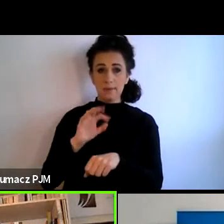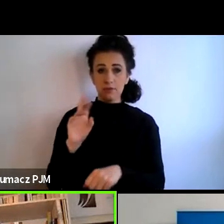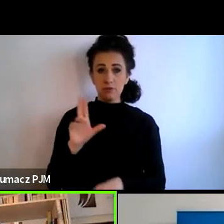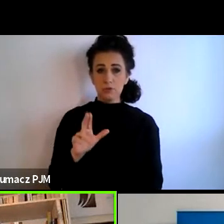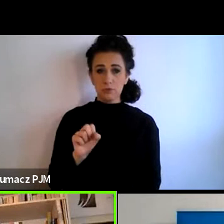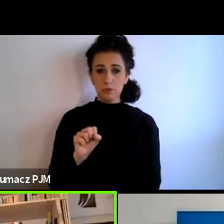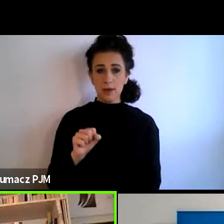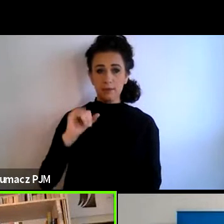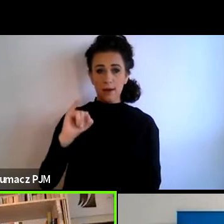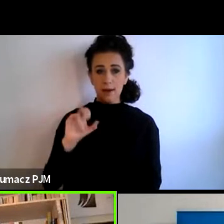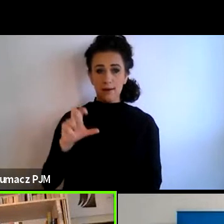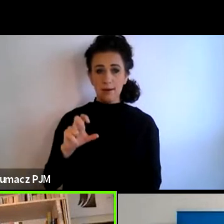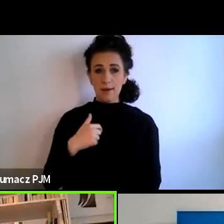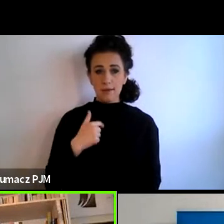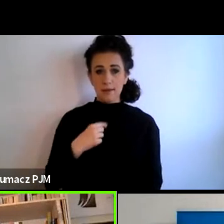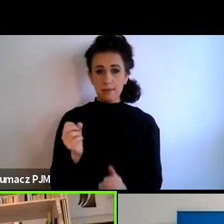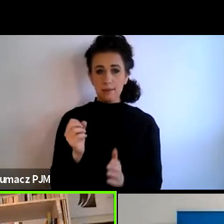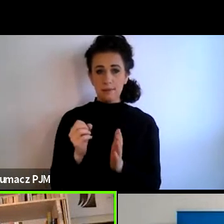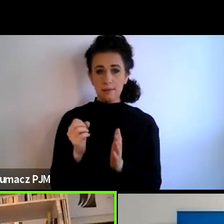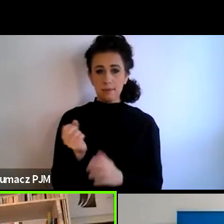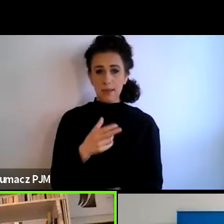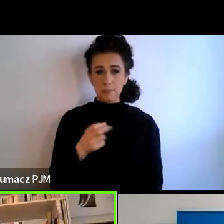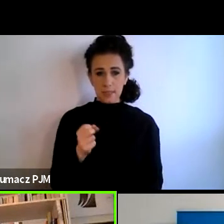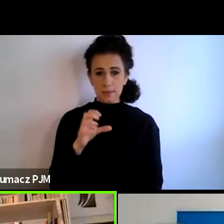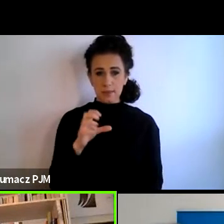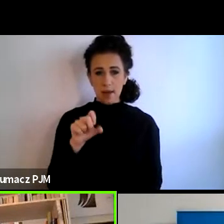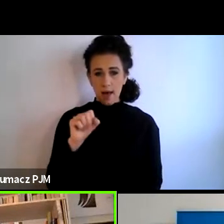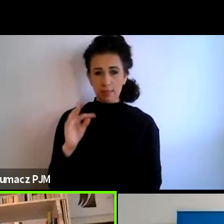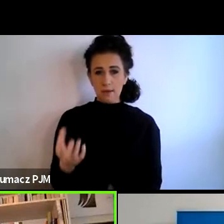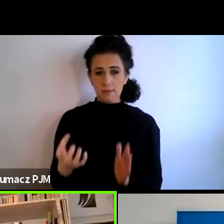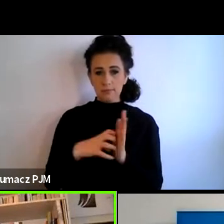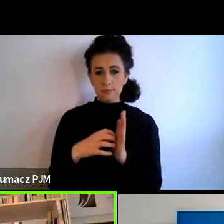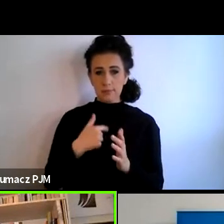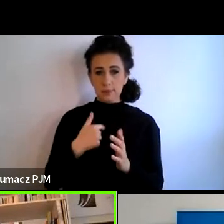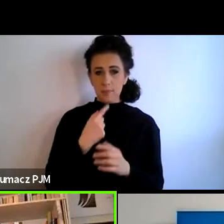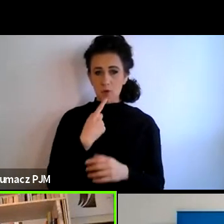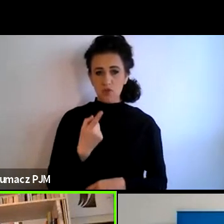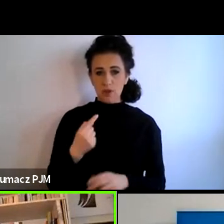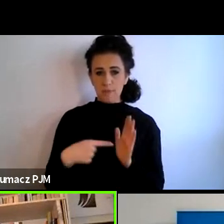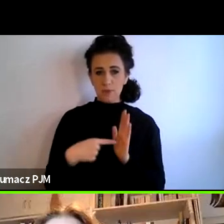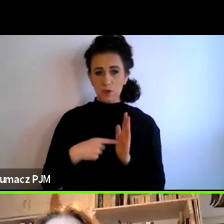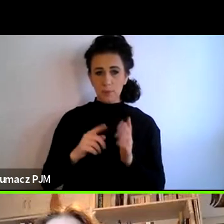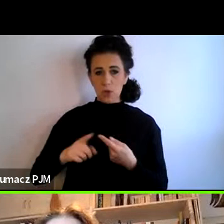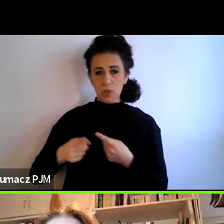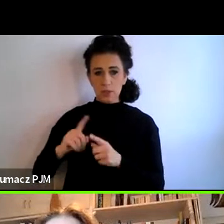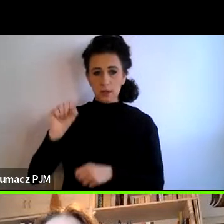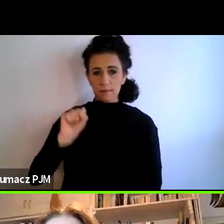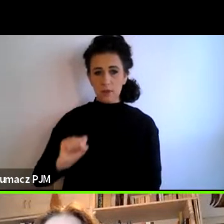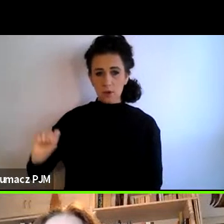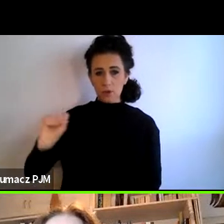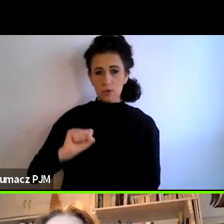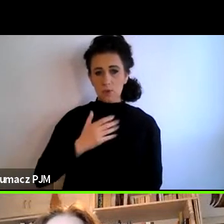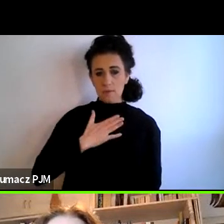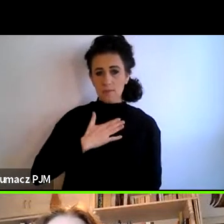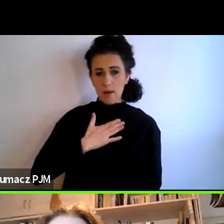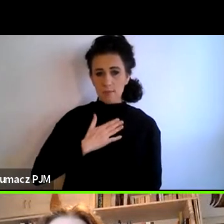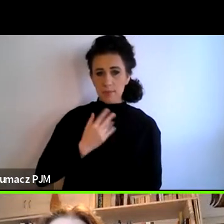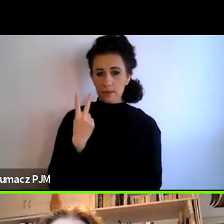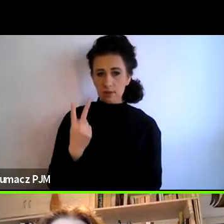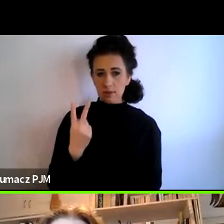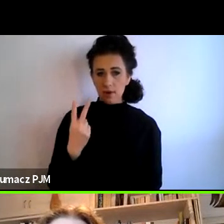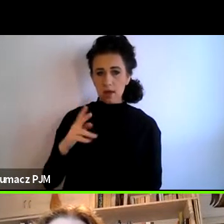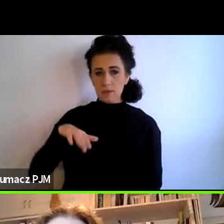sobie pomyślałam, że powiem o tym. No, ja jestem z Politechniki Wrocławskiej i my mamy takie dwa